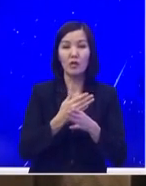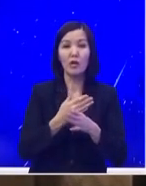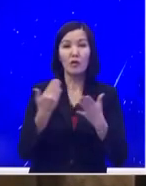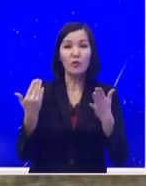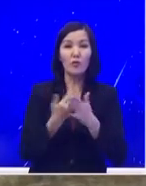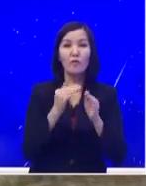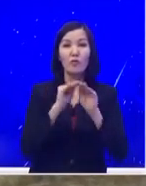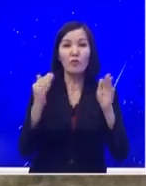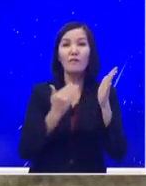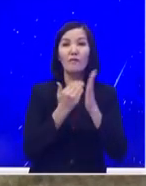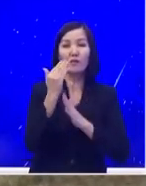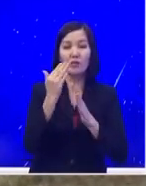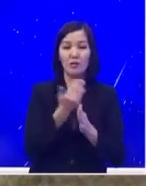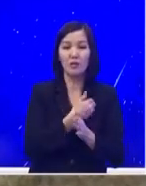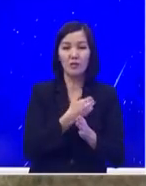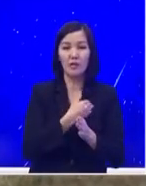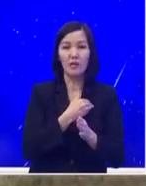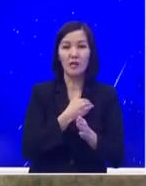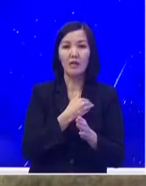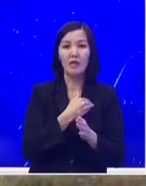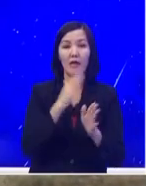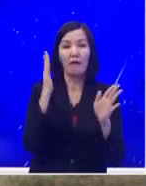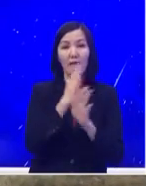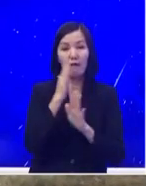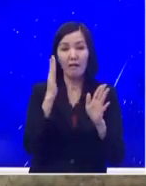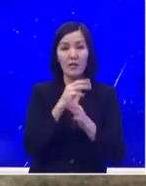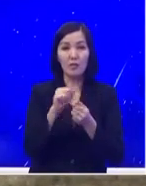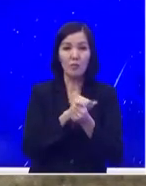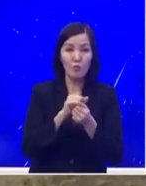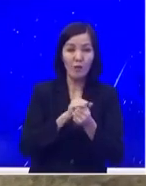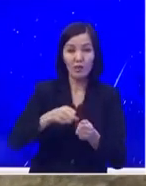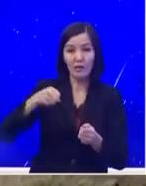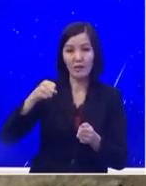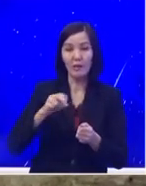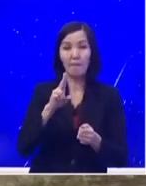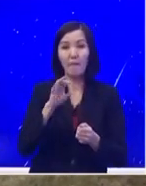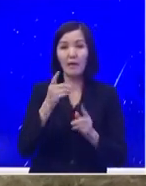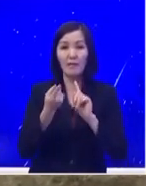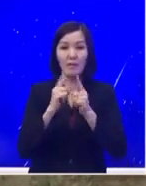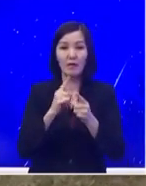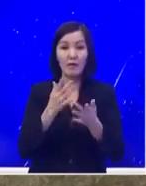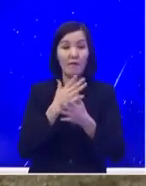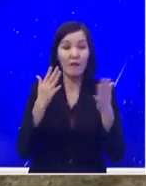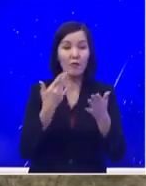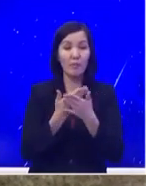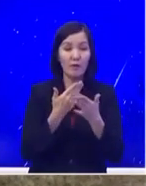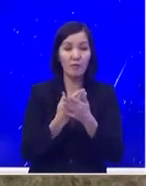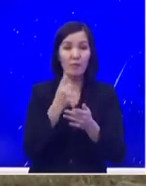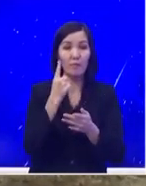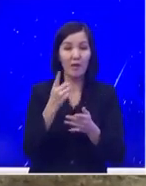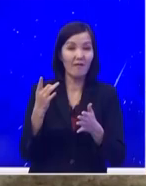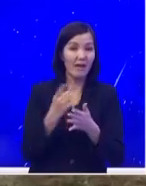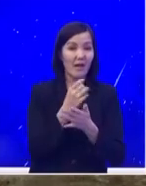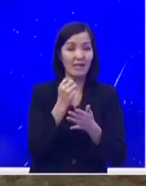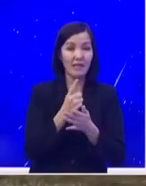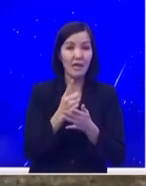новый уровень. В экологическом плане превосходство бумажного пакета над полиэтиленовым велико. К примеру, если первый